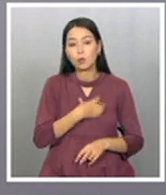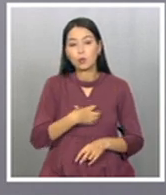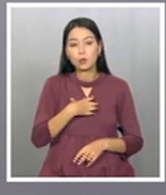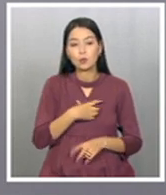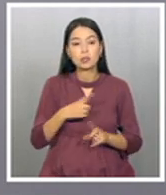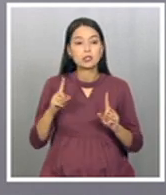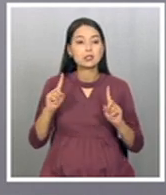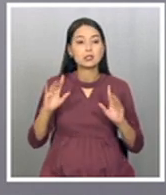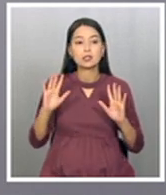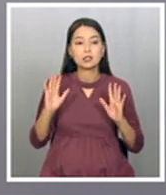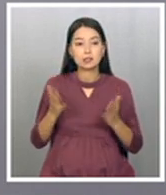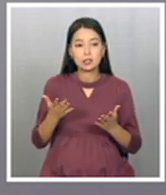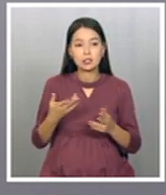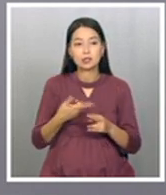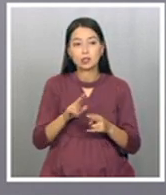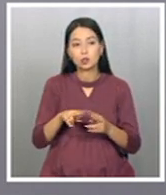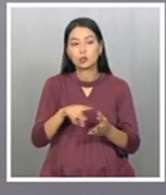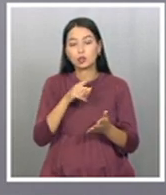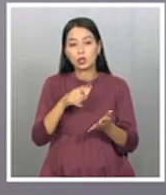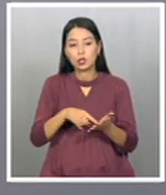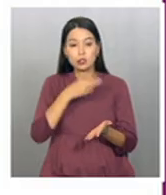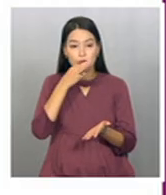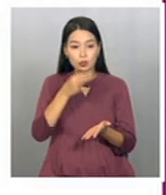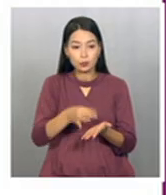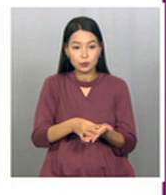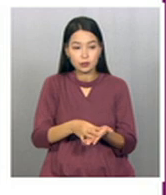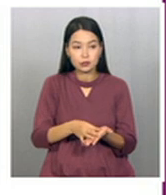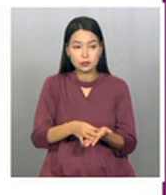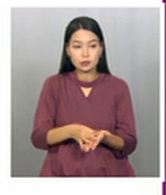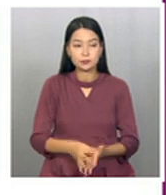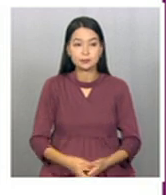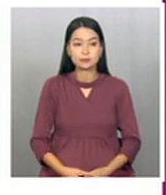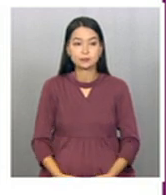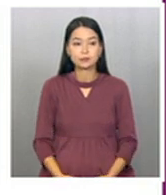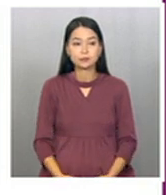не де деген сұрақтарға жауап беріңіздер.